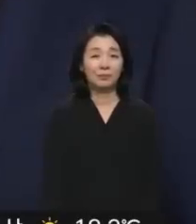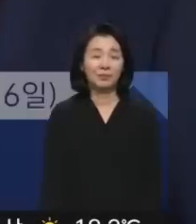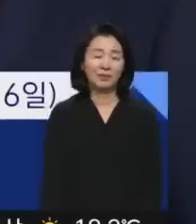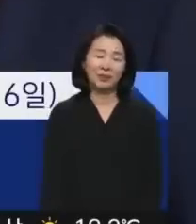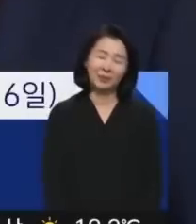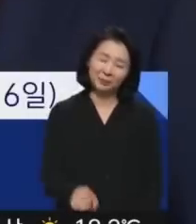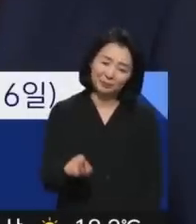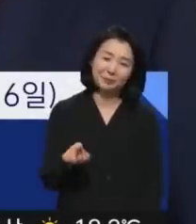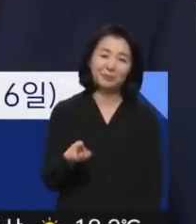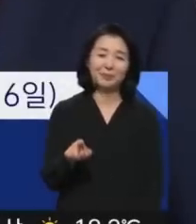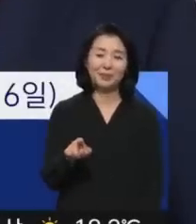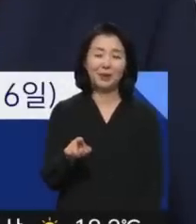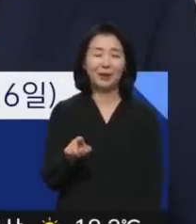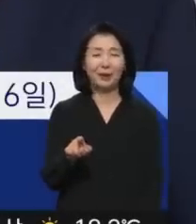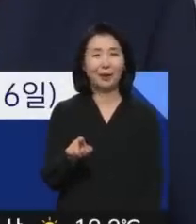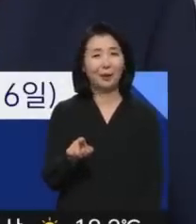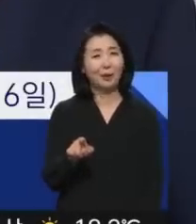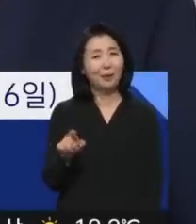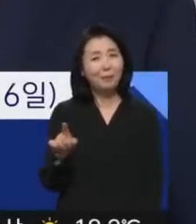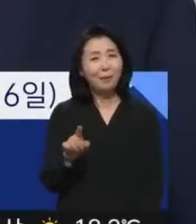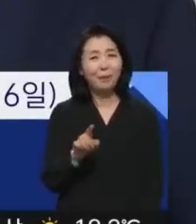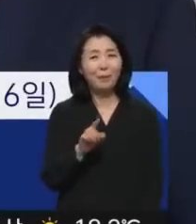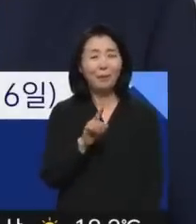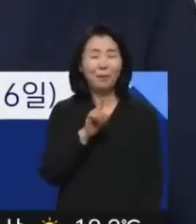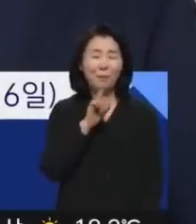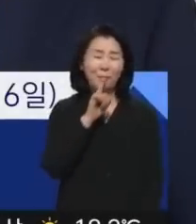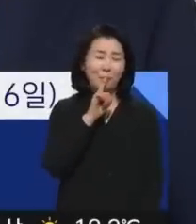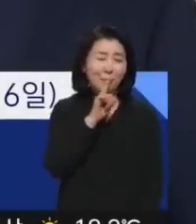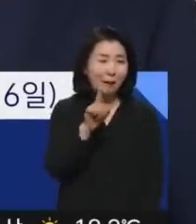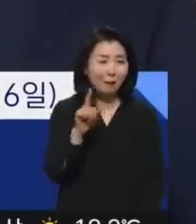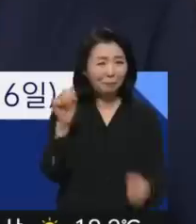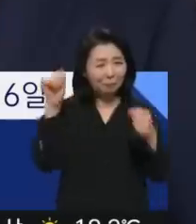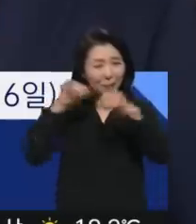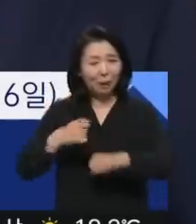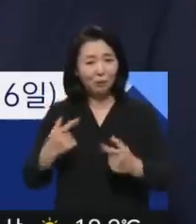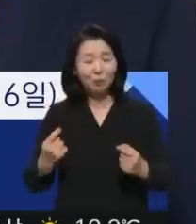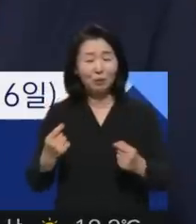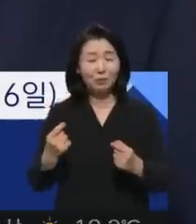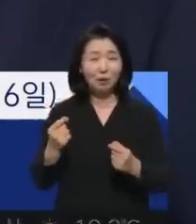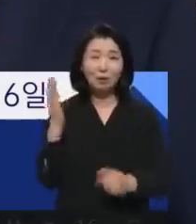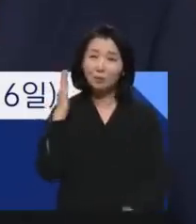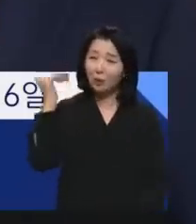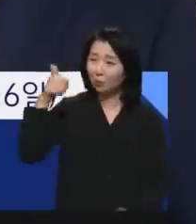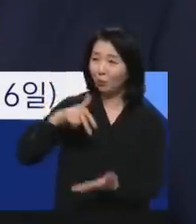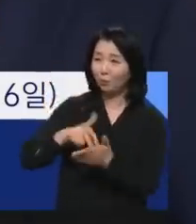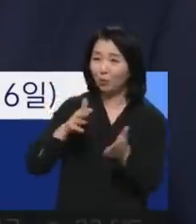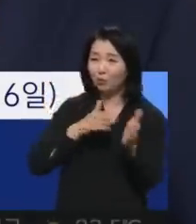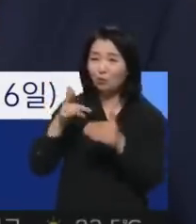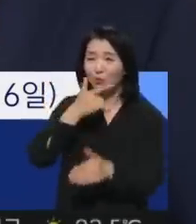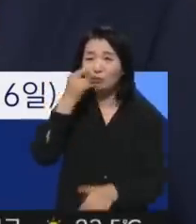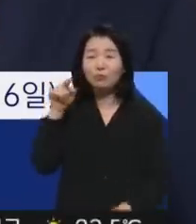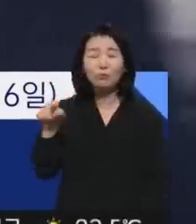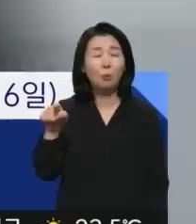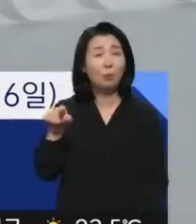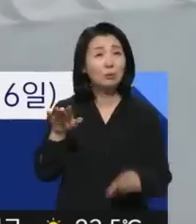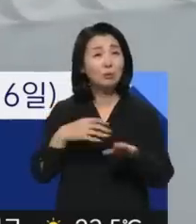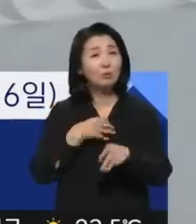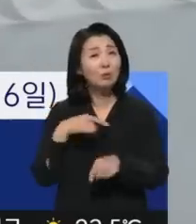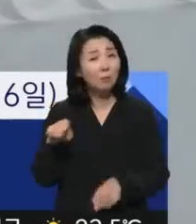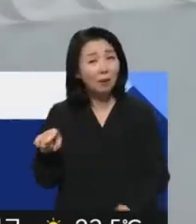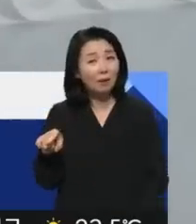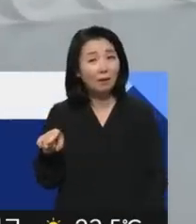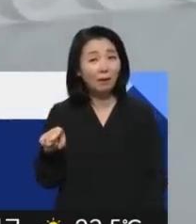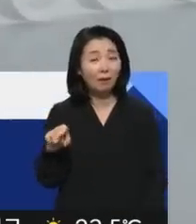연일 거의 망언에 가까운 실언들을 하고 있는데요. 지도자로서 준비 부족을 넘어서 위험하다.